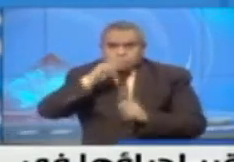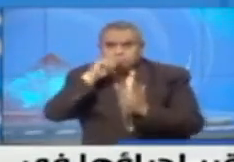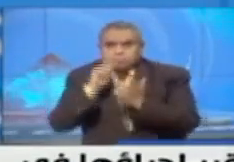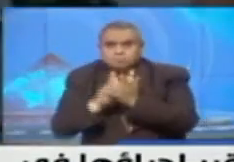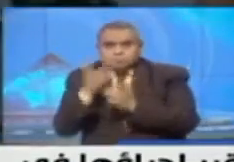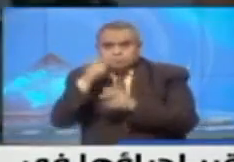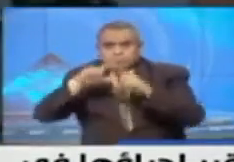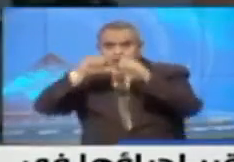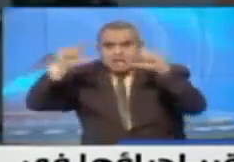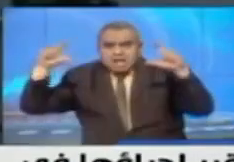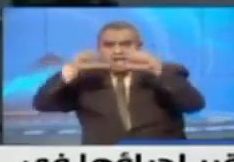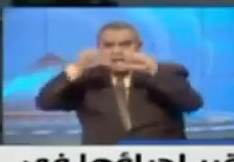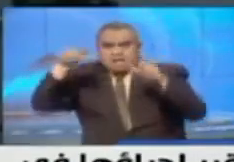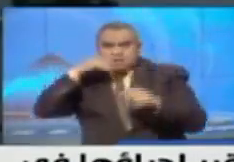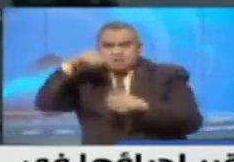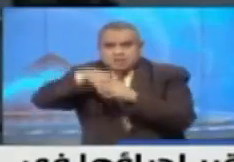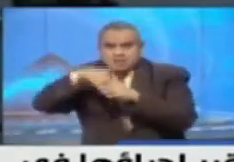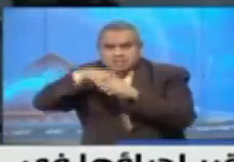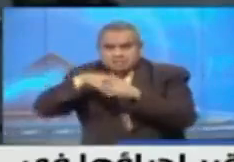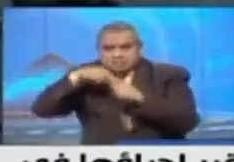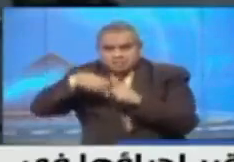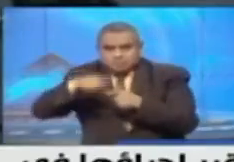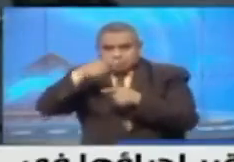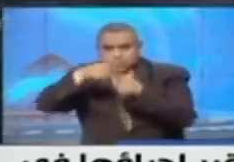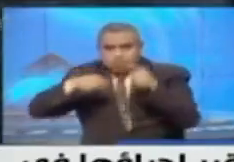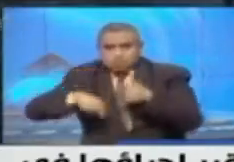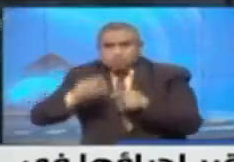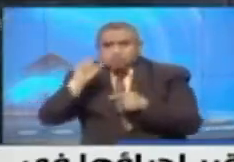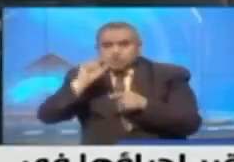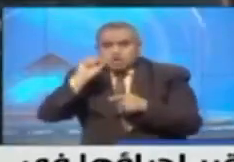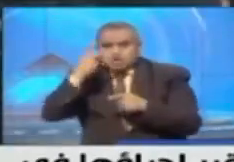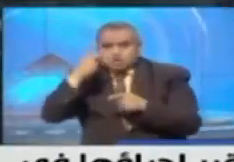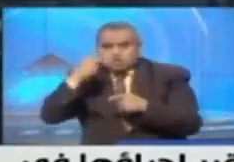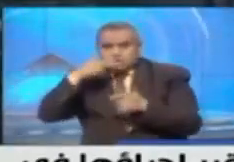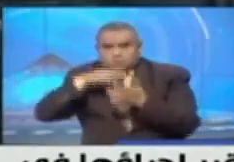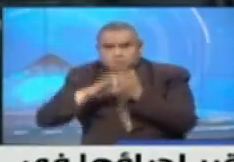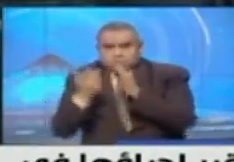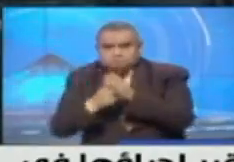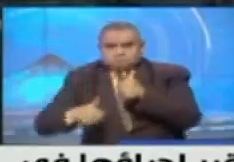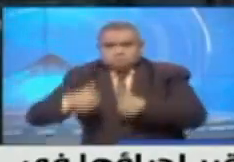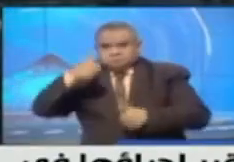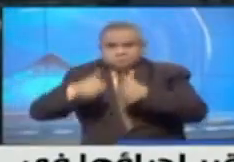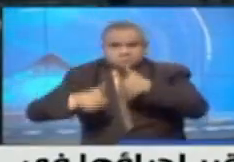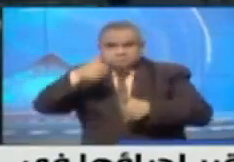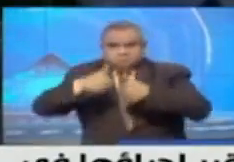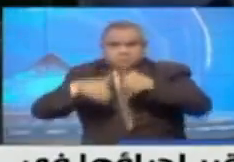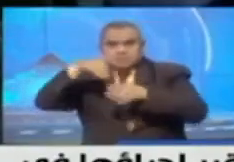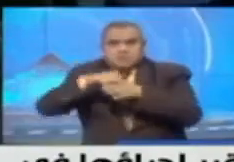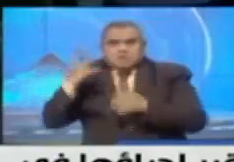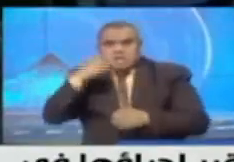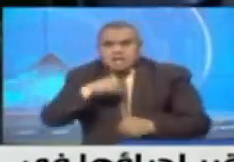أن تستمر الحملة الدعائية حتى منتصف شهر ديسمبر، حيث يتنافس في تلك الانتخابات